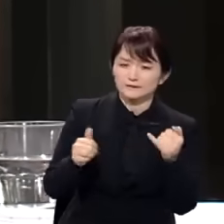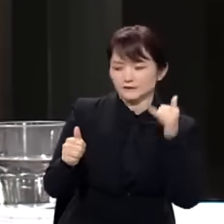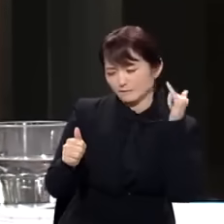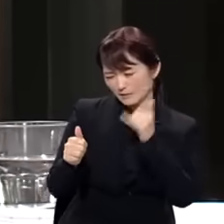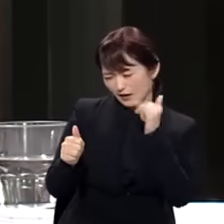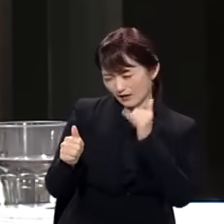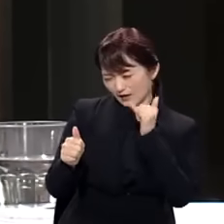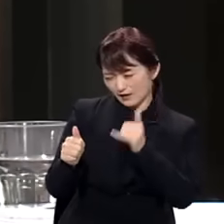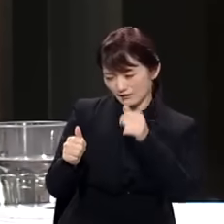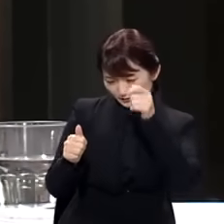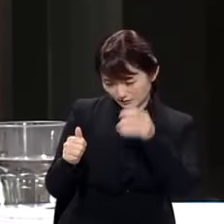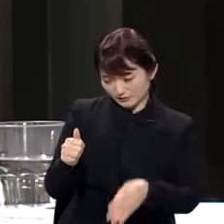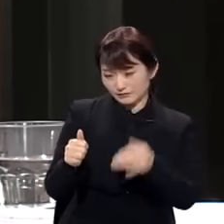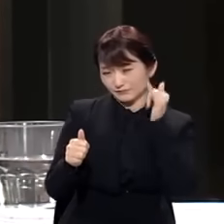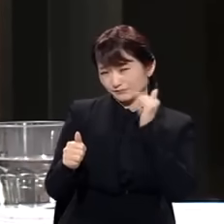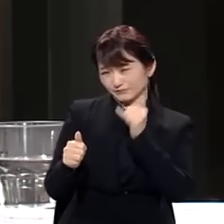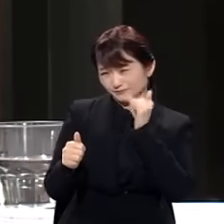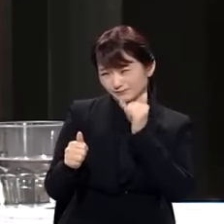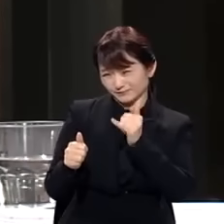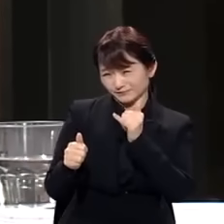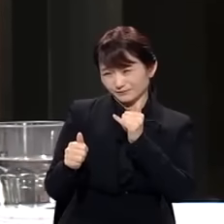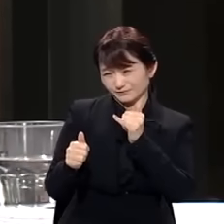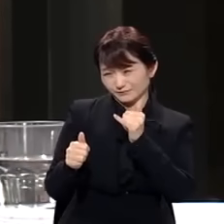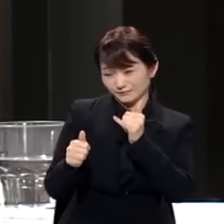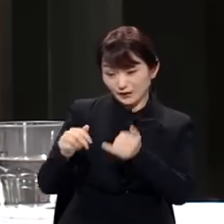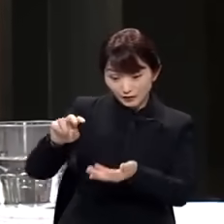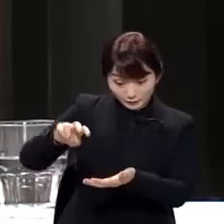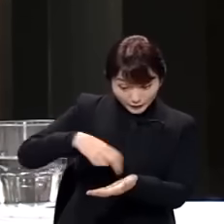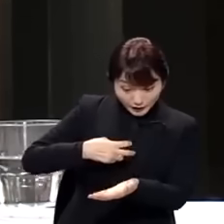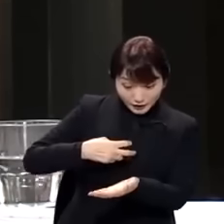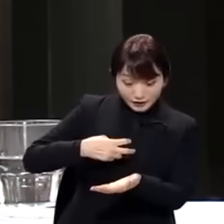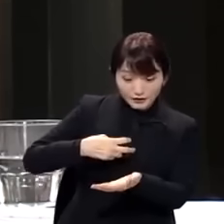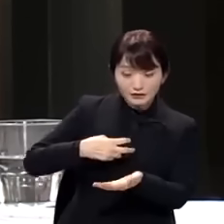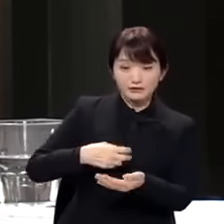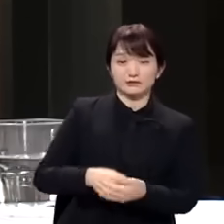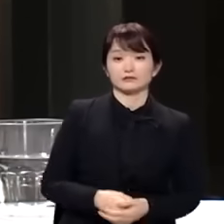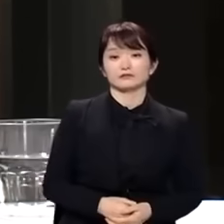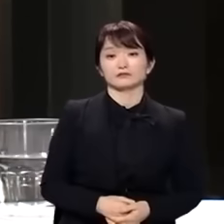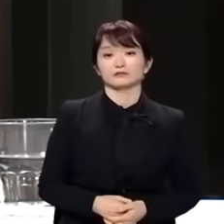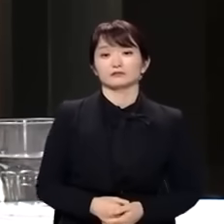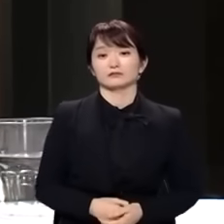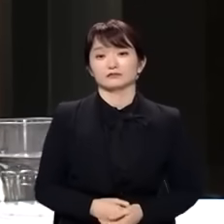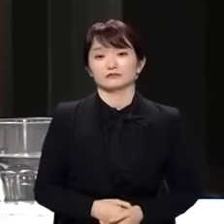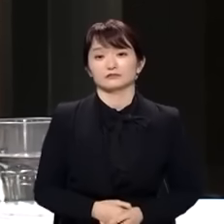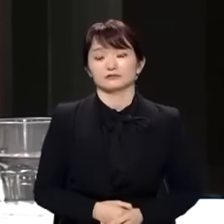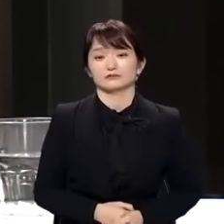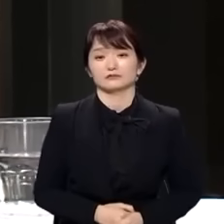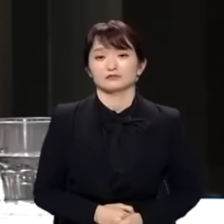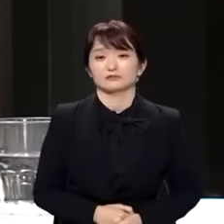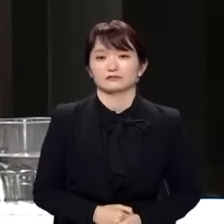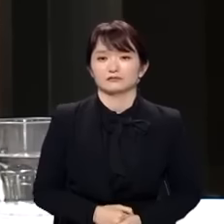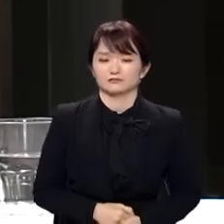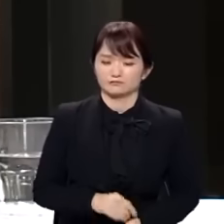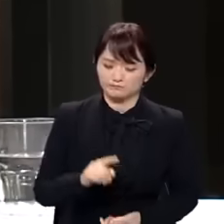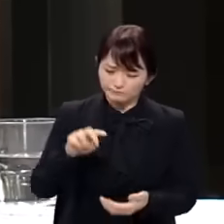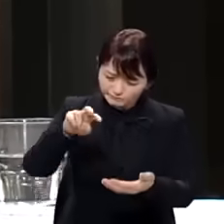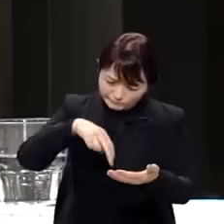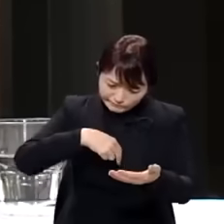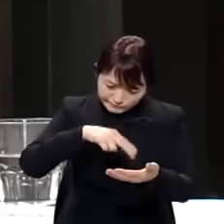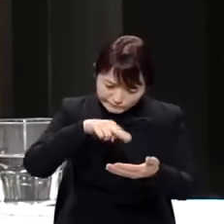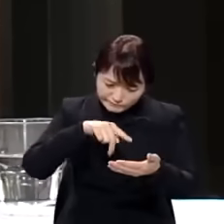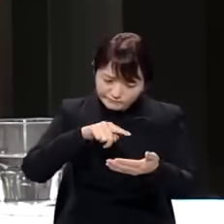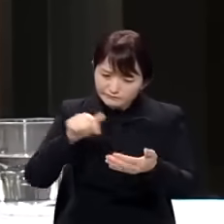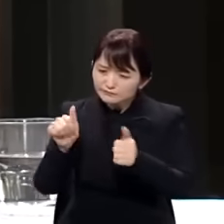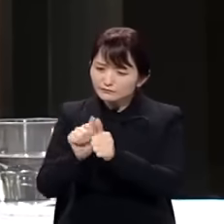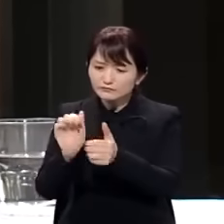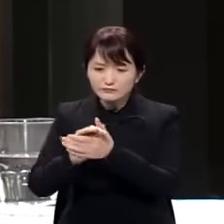받을 때까지 전화를 걸었겠죠. 자, 그런데 그때 문자 하나가 띵동하고 오더라는 거죠. 그런데 아무리 봐도 이